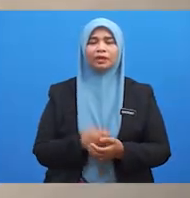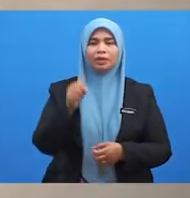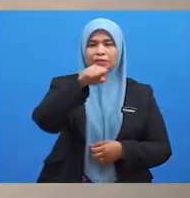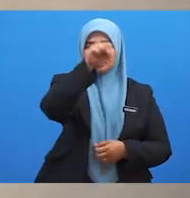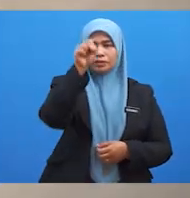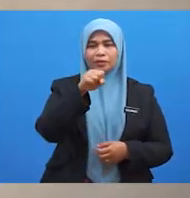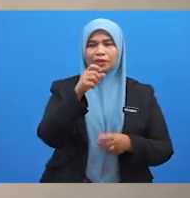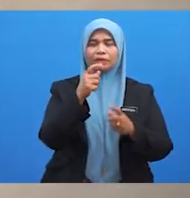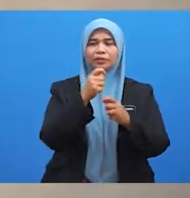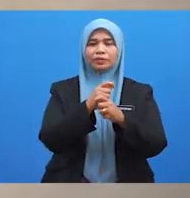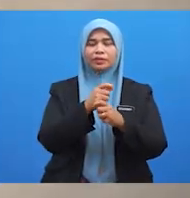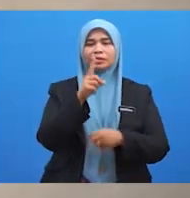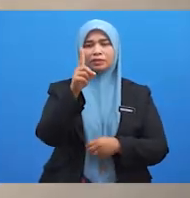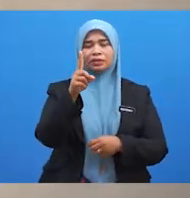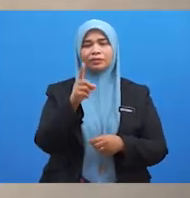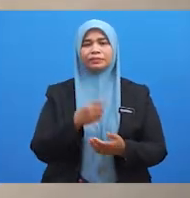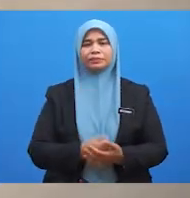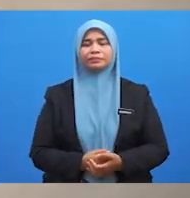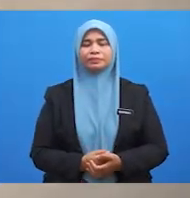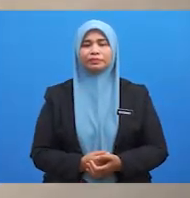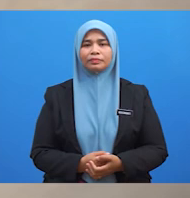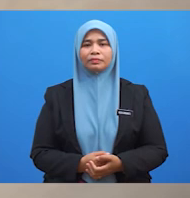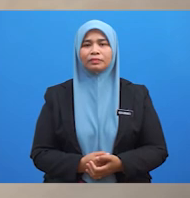Soalan tugasan 1 berbunyi,